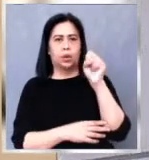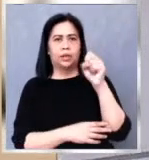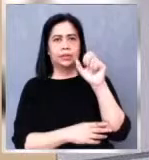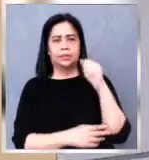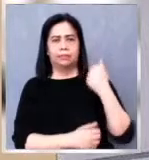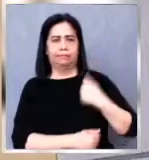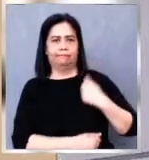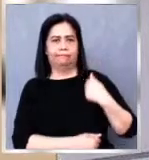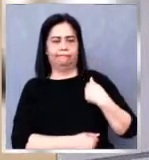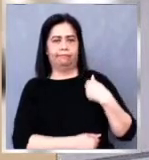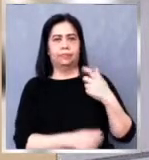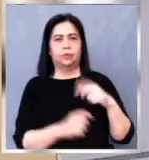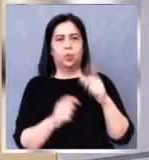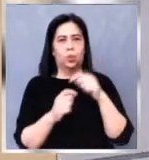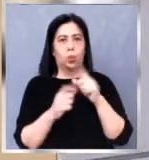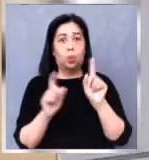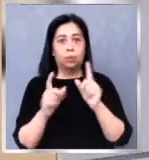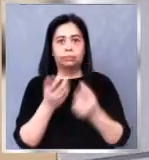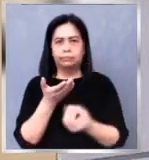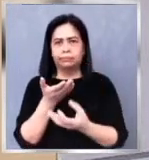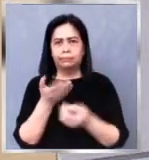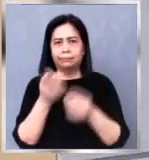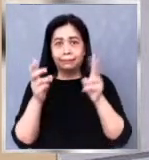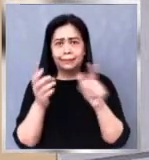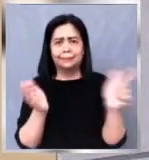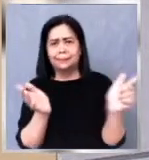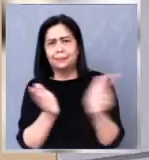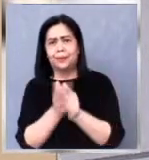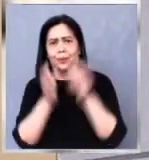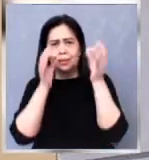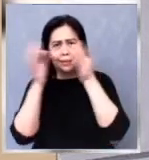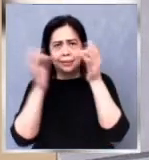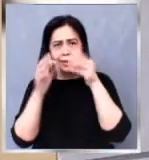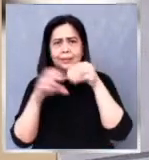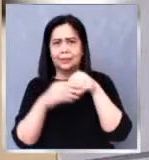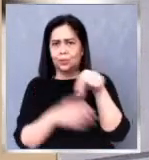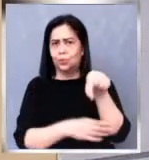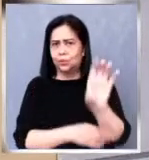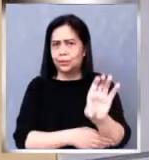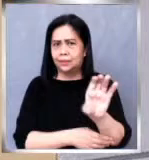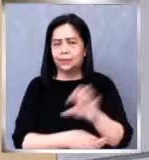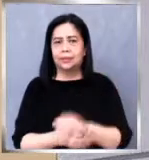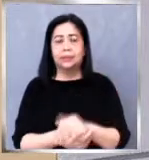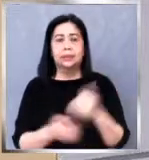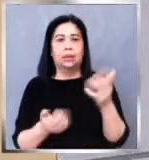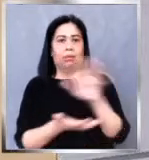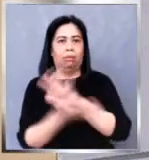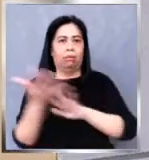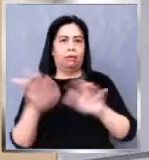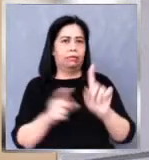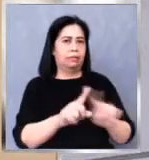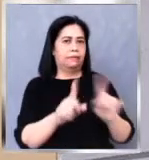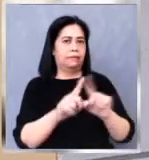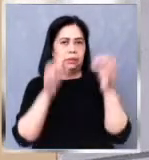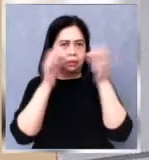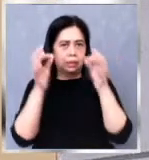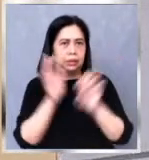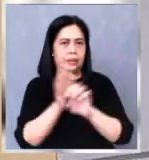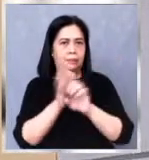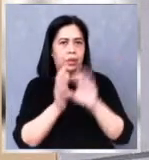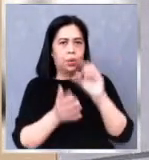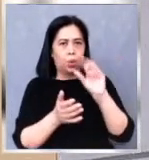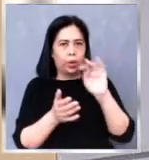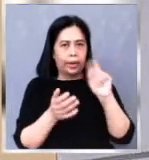na nagluluto raw ng iligal na droga sa Quezon City. Pinagahalo niya ang iba't ibang droga tulad ng cocaine at